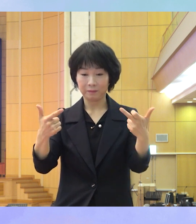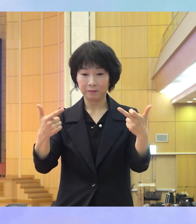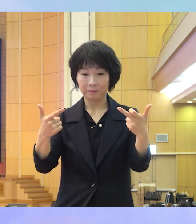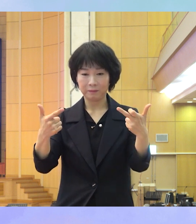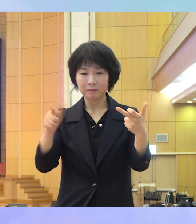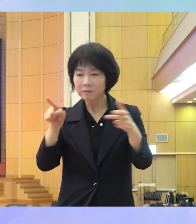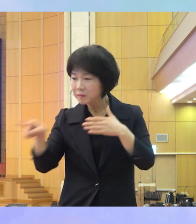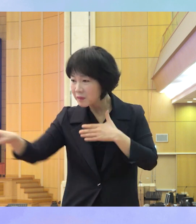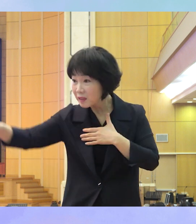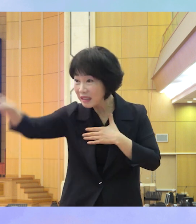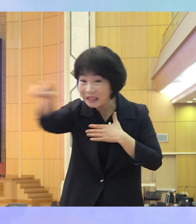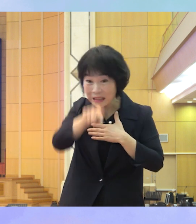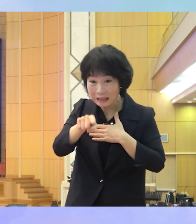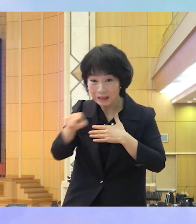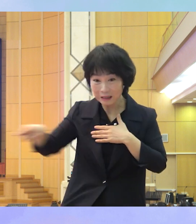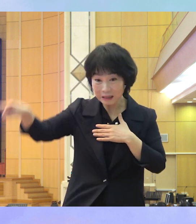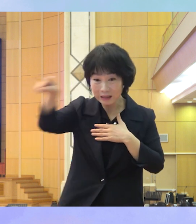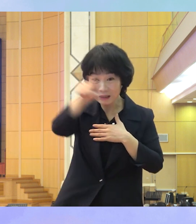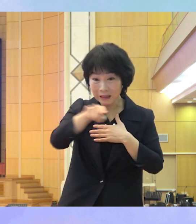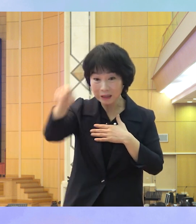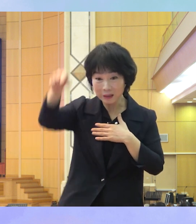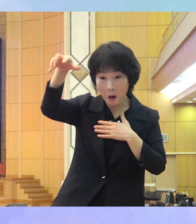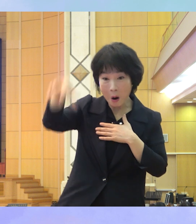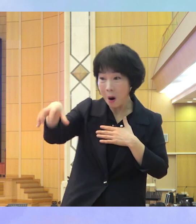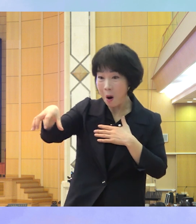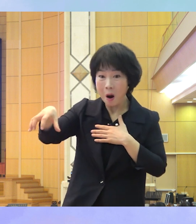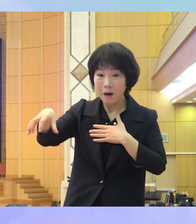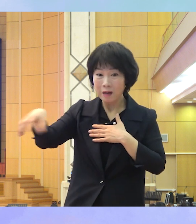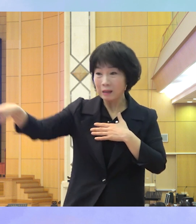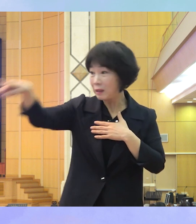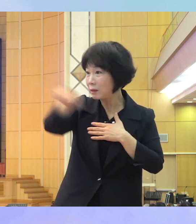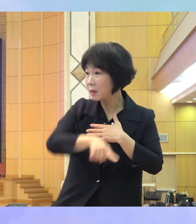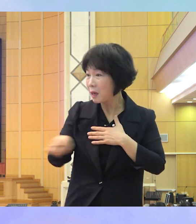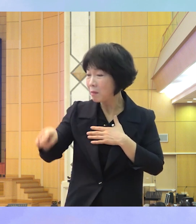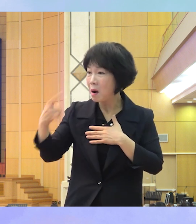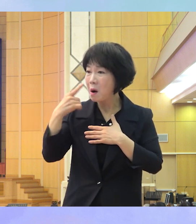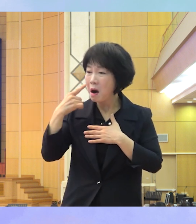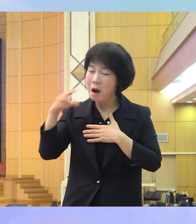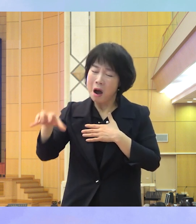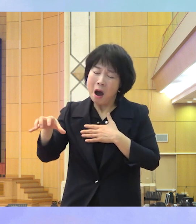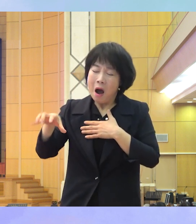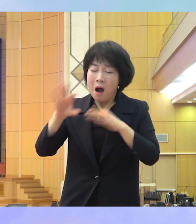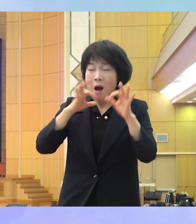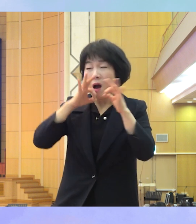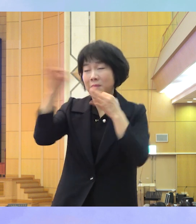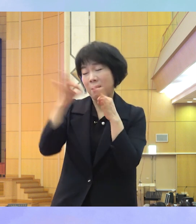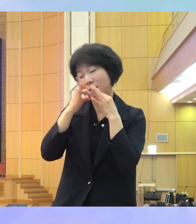보니까 그들이 그곳에서 부르짖기를